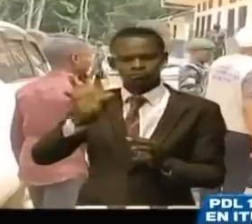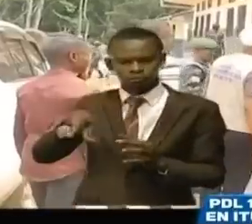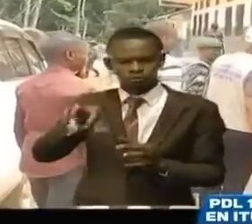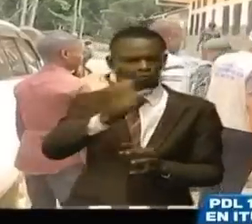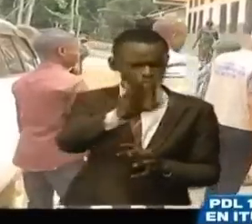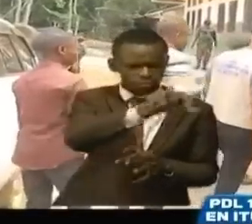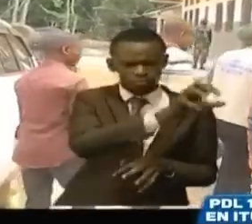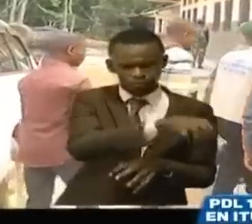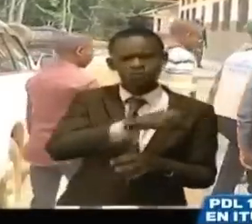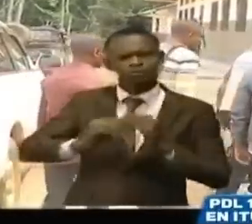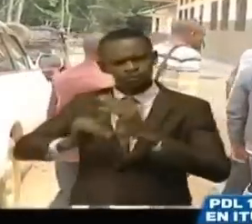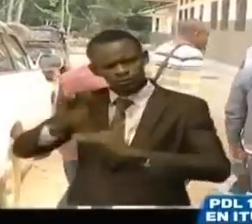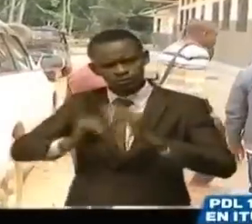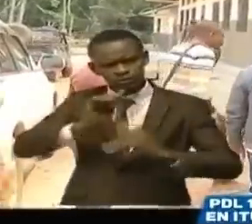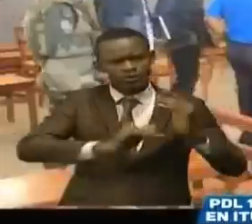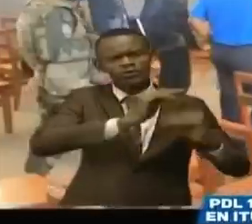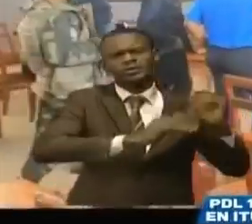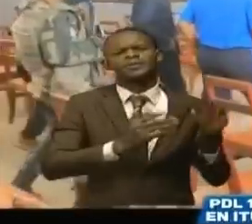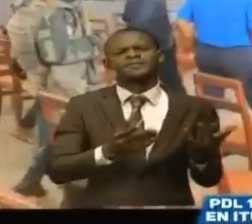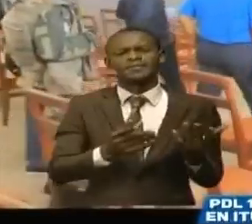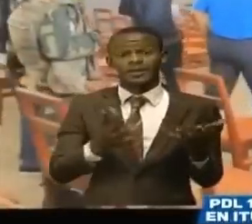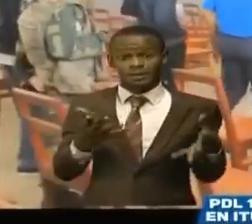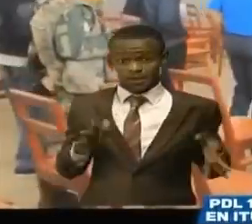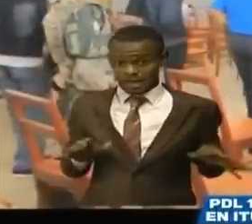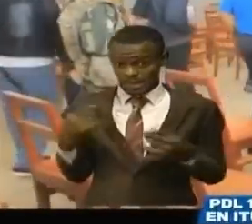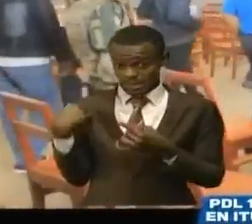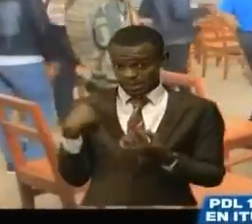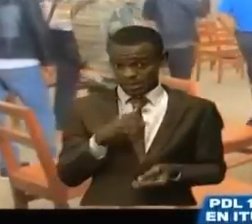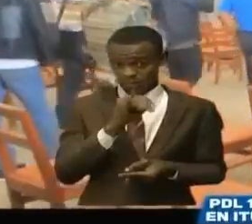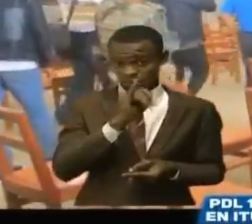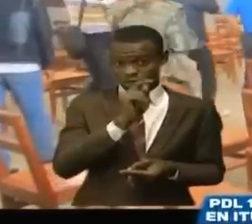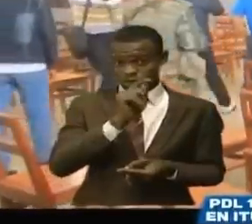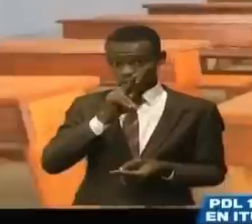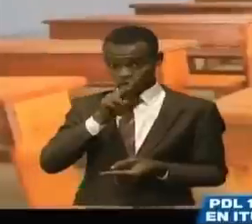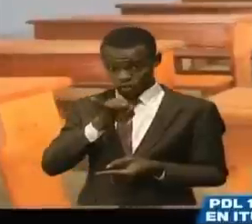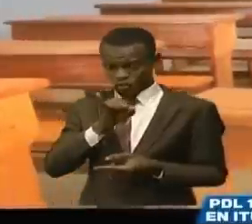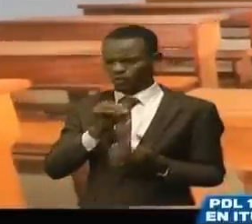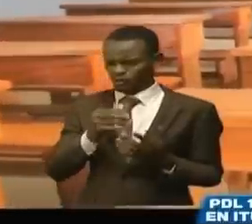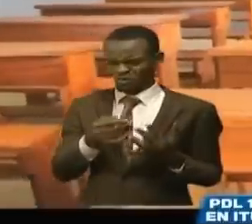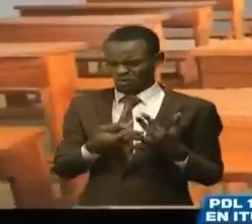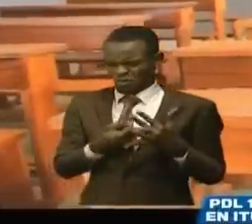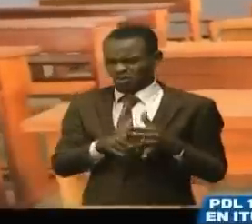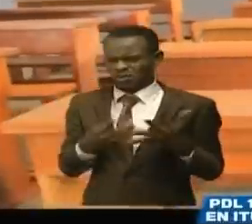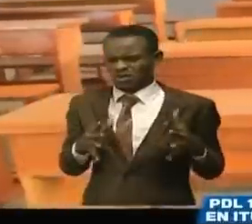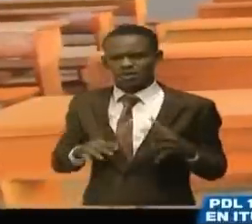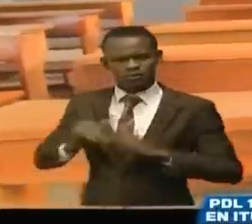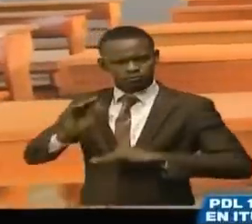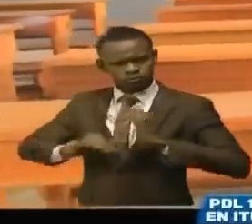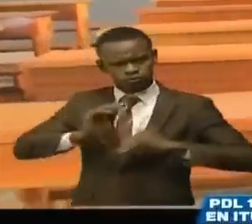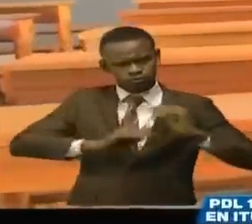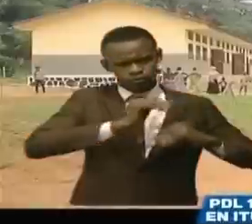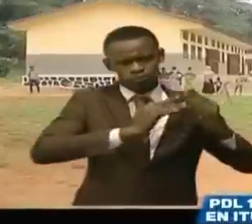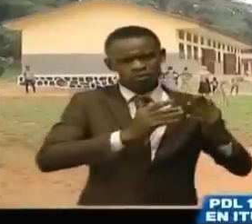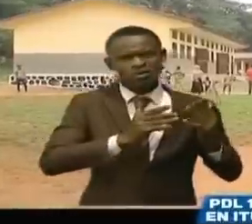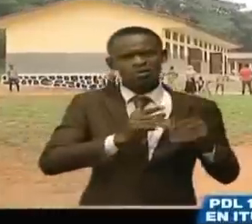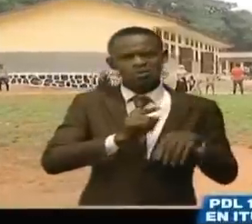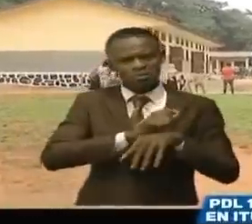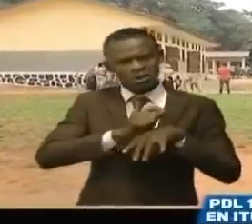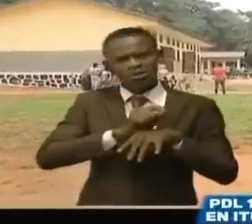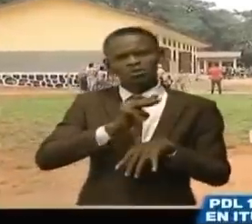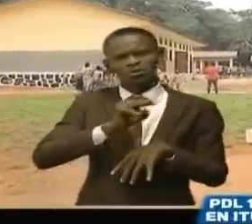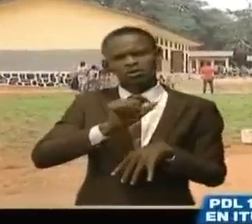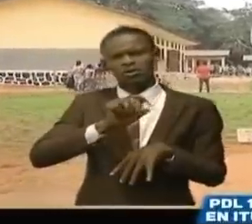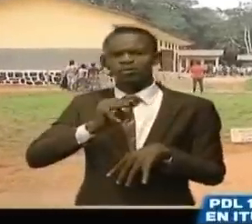97% d'ouvrages sont déjà réalisés au bénéfice des populations de Mambasa et du Rumu, dont la réception interviendra